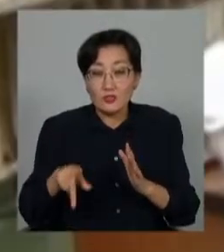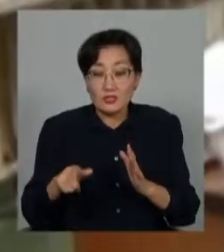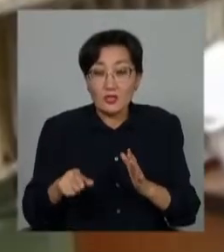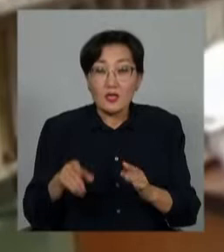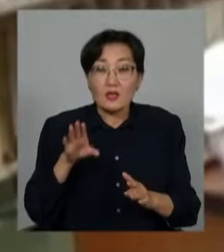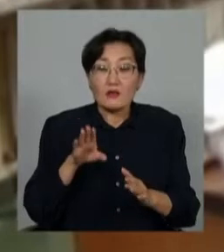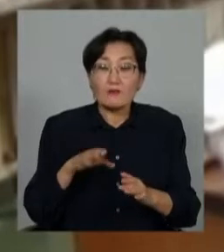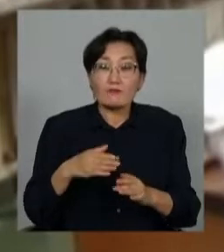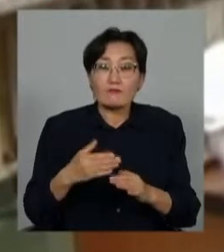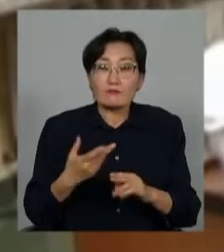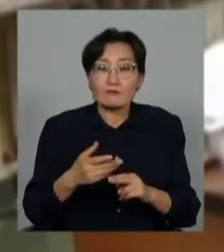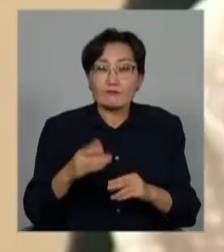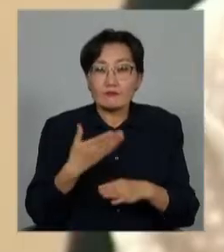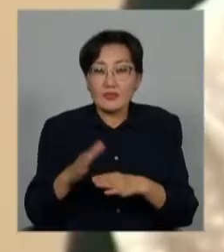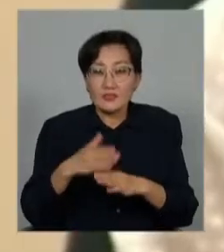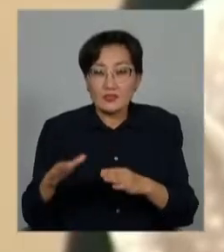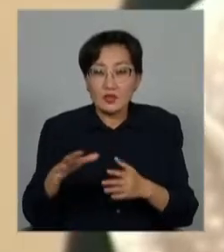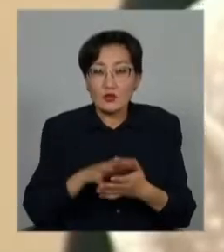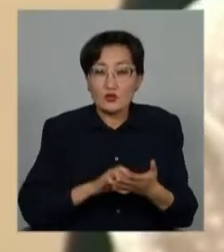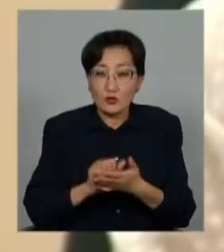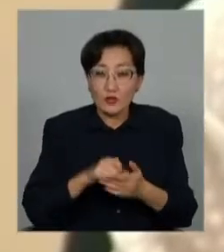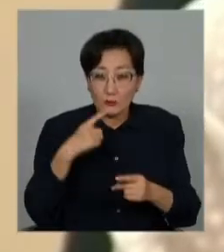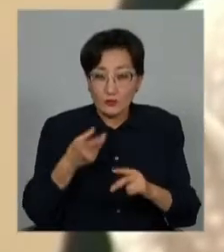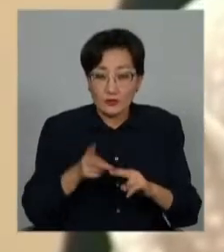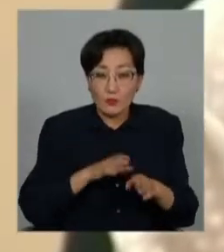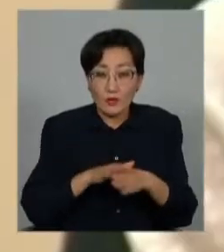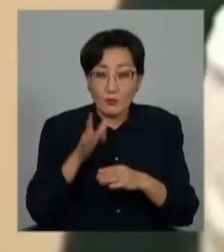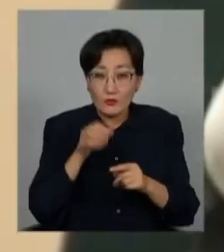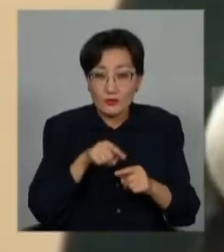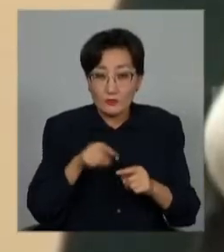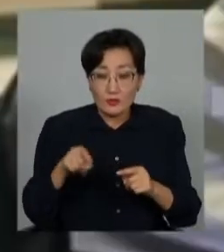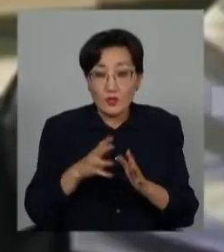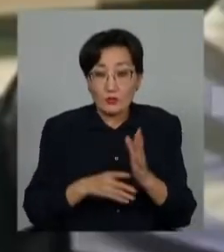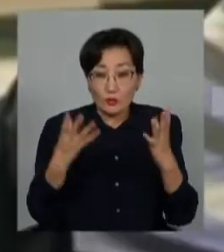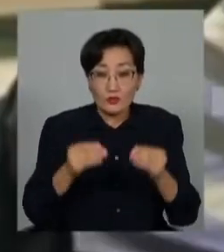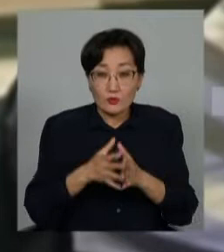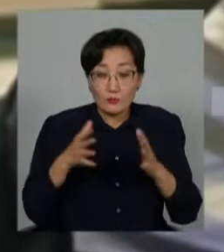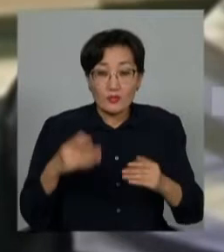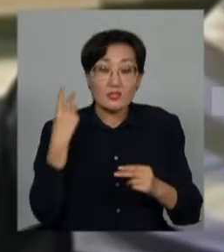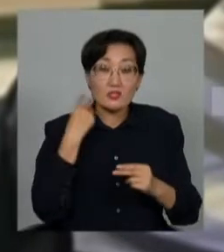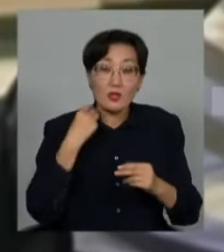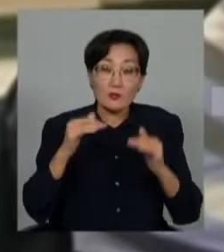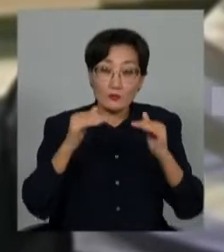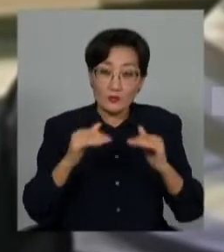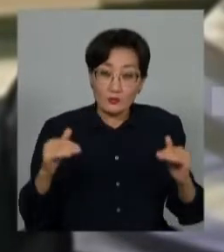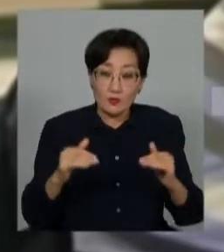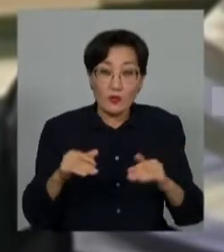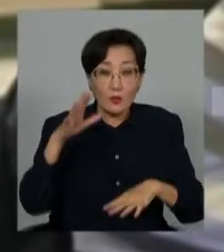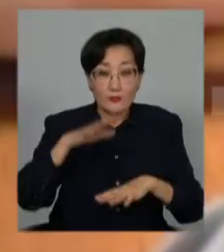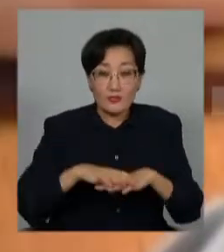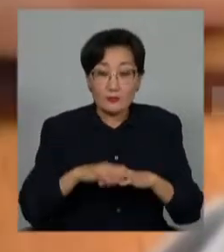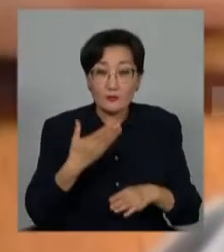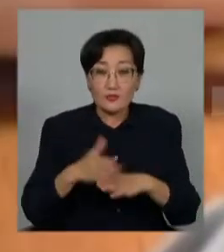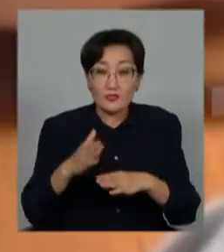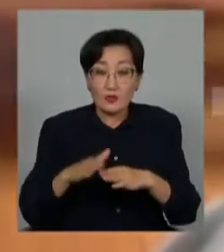нашар несиелер есептен шығарылғанын атап өтті. Айтуынша өтеу мерзімі 90 күннен асқан қарыздардың деңгейі банктердегі